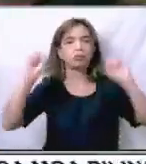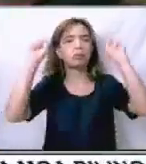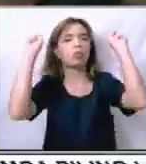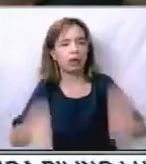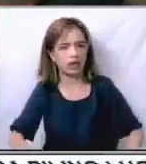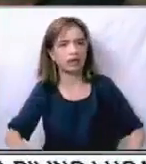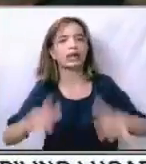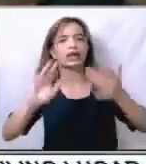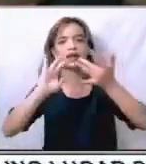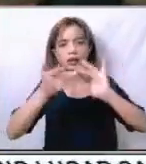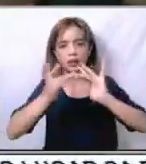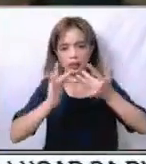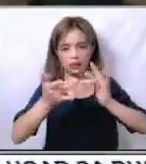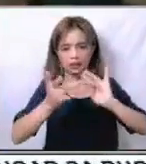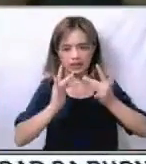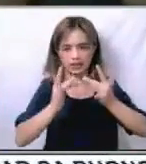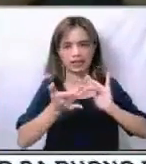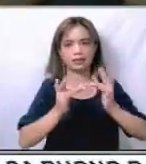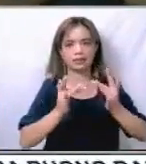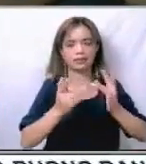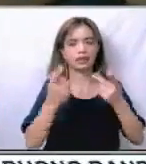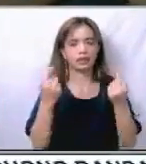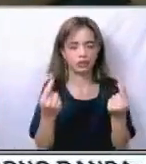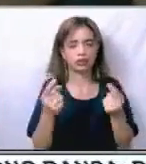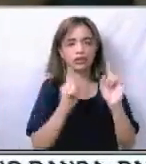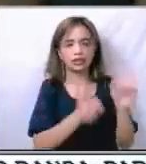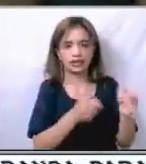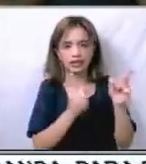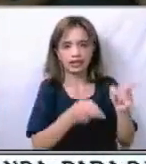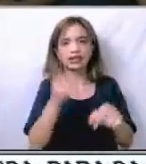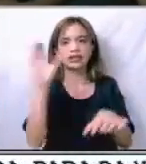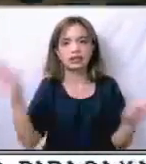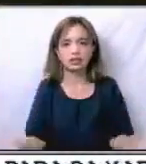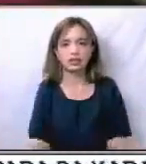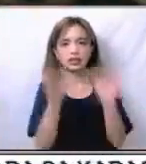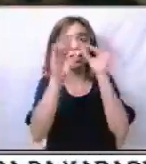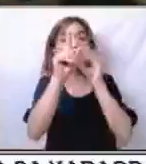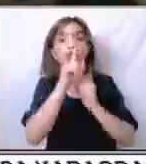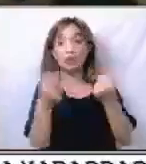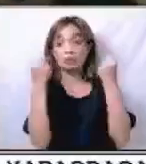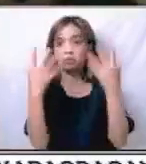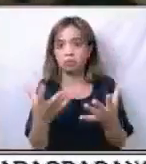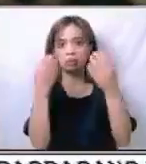ang virtual na pagsisimba. Nakita nga rin natin marami yung views,